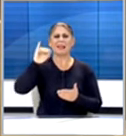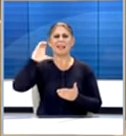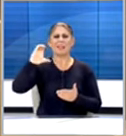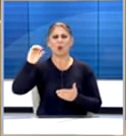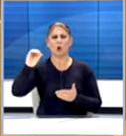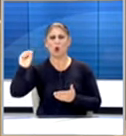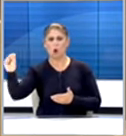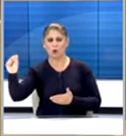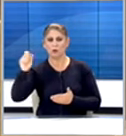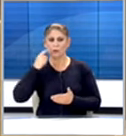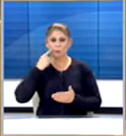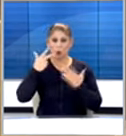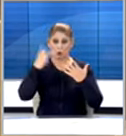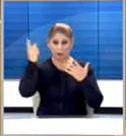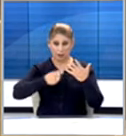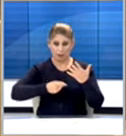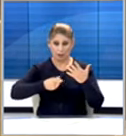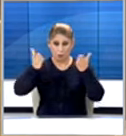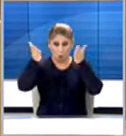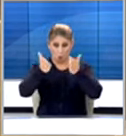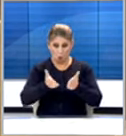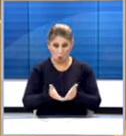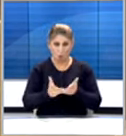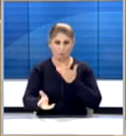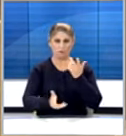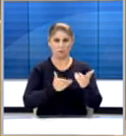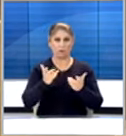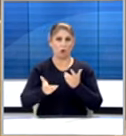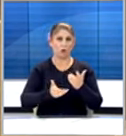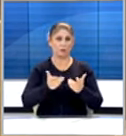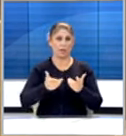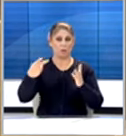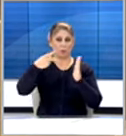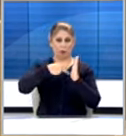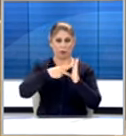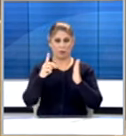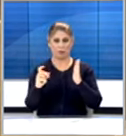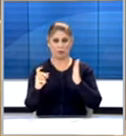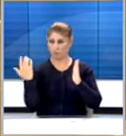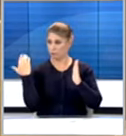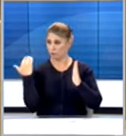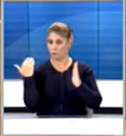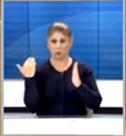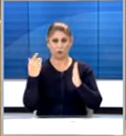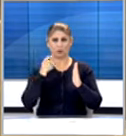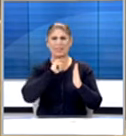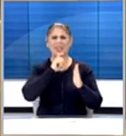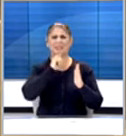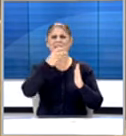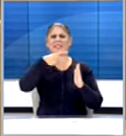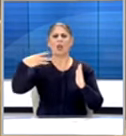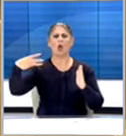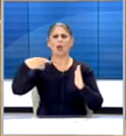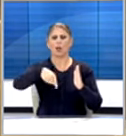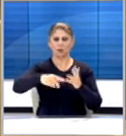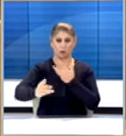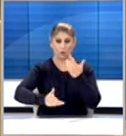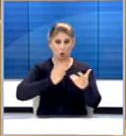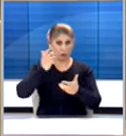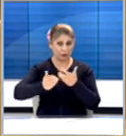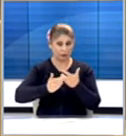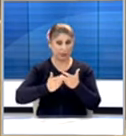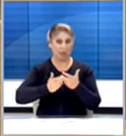8% της συνολικής επιφάνειας της Κορυνθίας έχει καεί από το 2010. Με την πιο πρόσφατη πυρκαγιά στο Ξυλόκαστρο, φτάσαμε στο σημείο